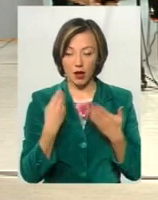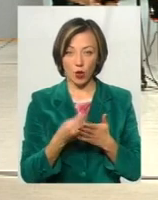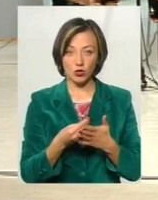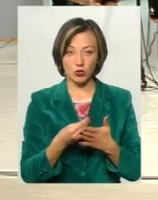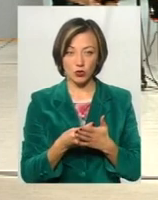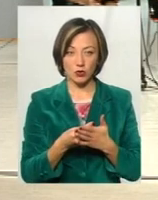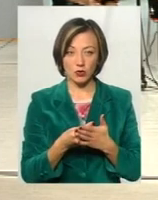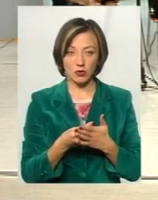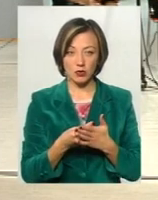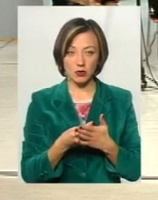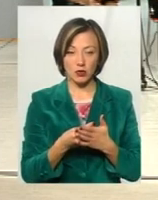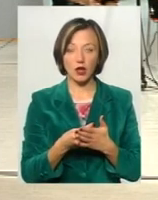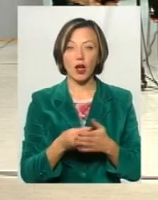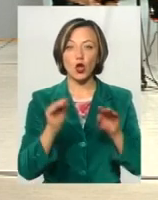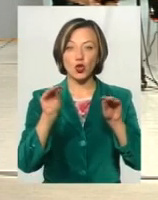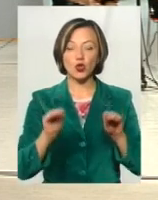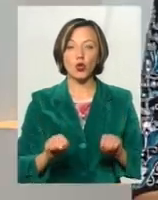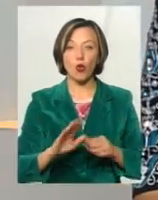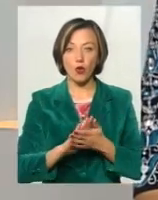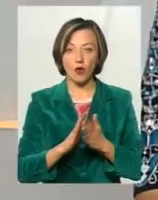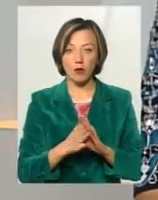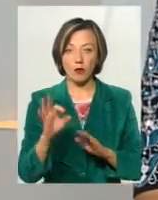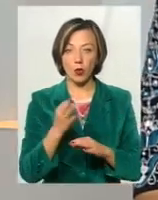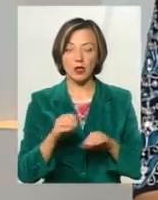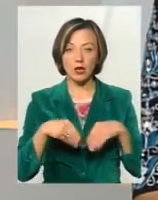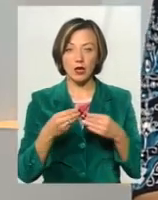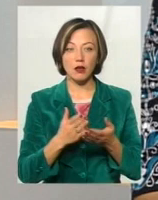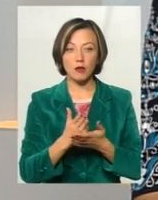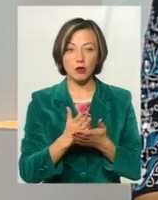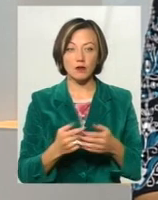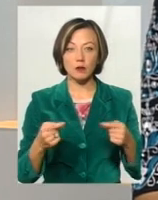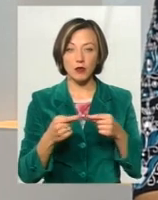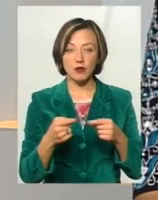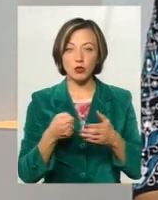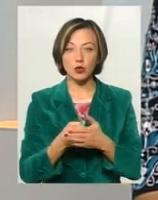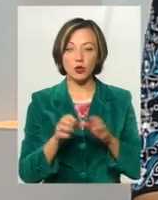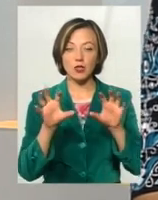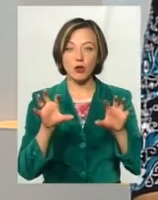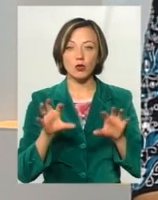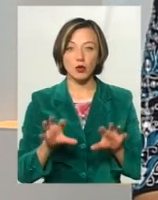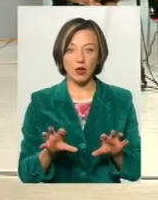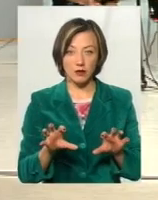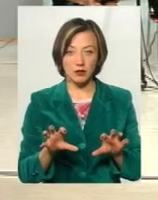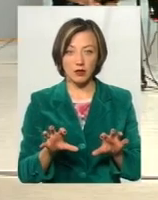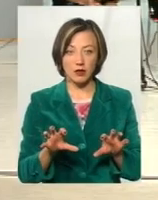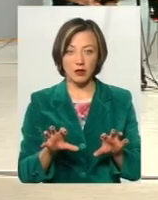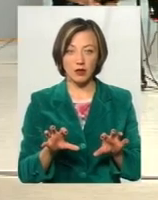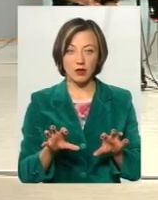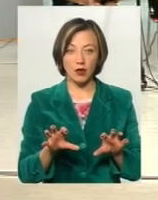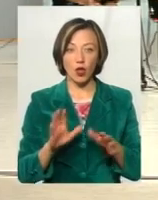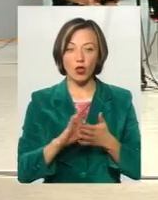Ви складаєте договір про надання послуг. Відповідно до вимог цивільного законодавства, до договору